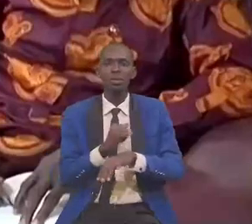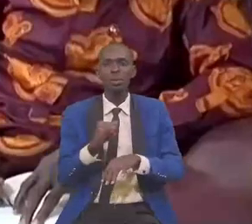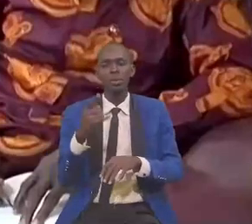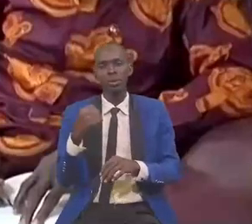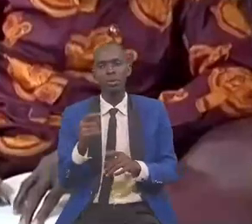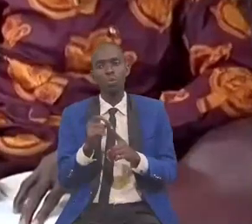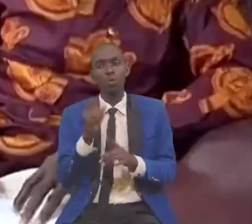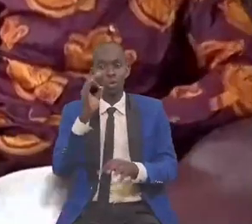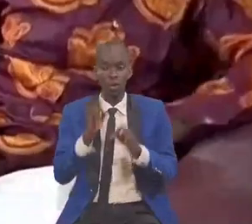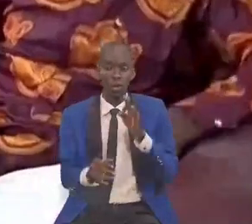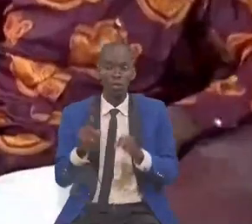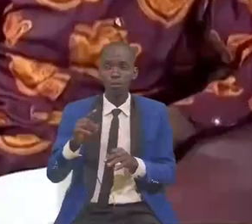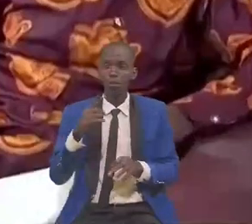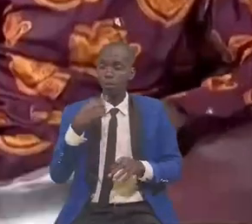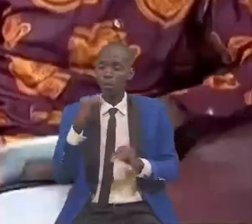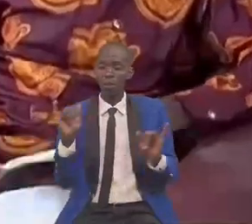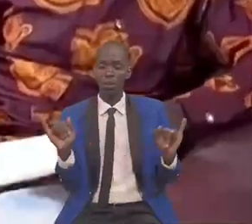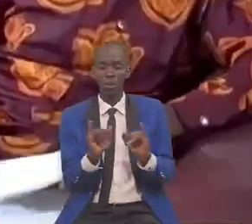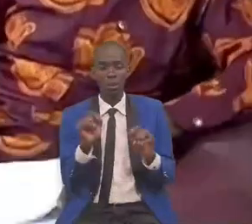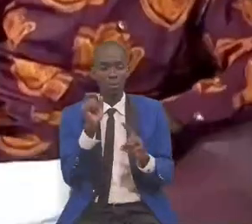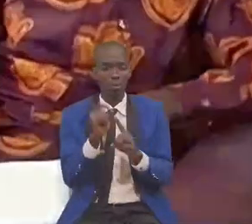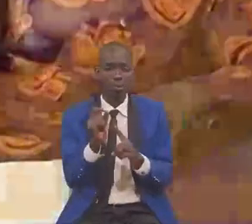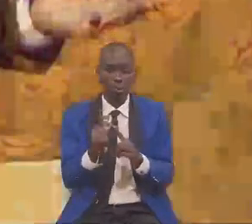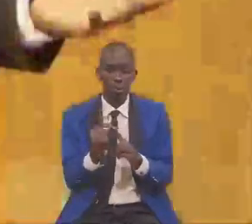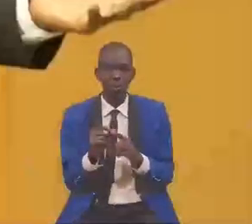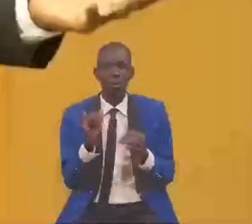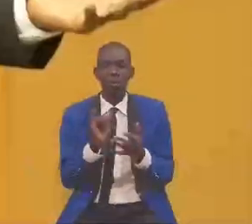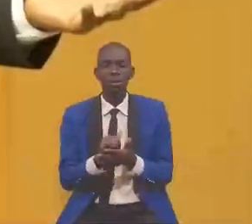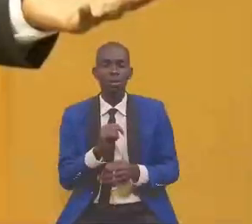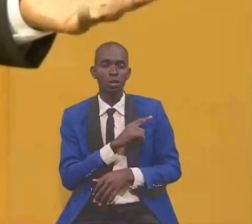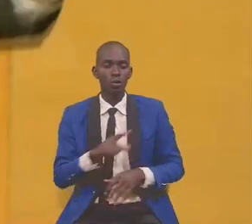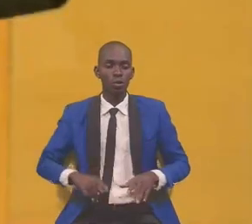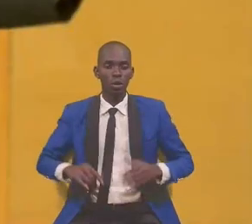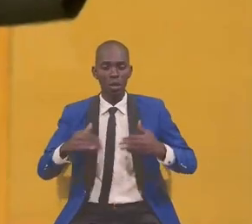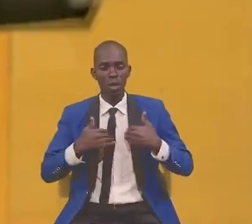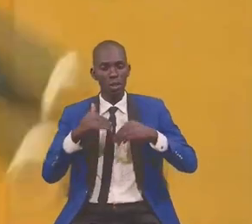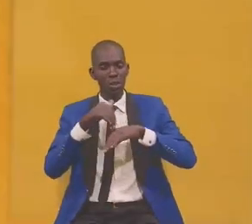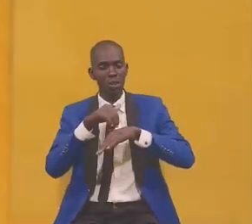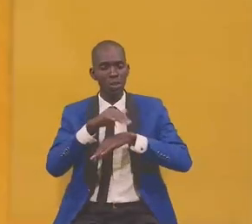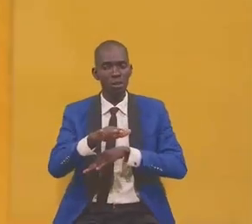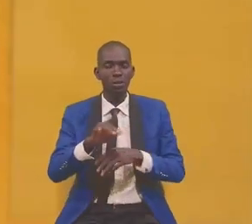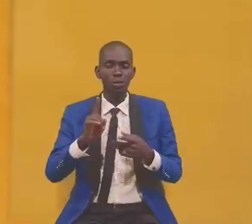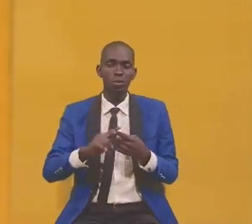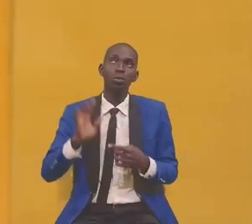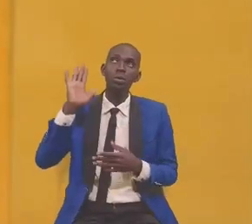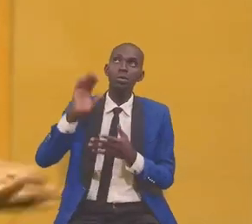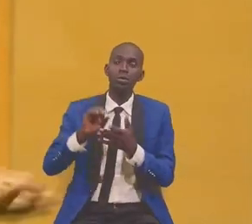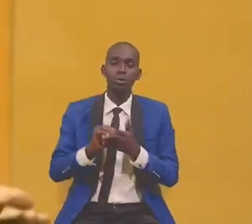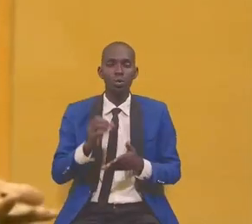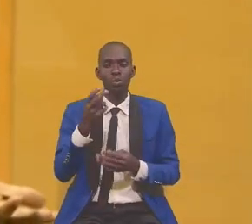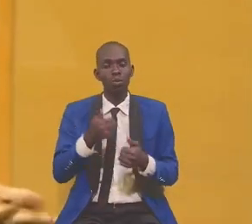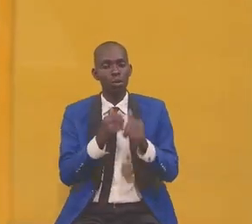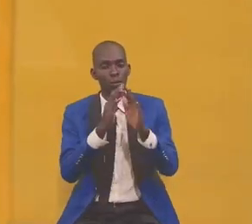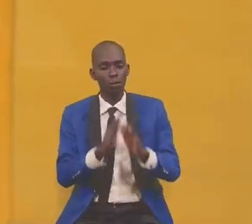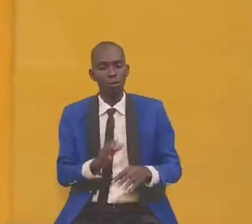même parole que le Seigneur avait donnée à ses apôtres et à ses disciples et à tout